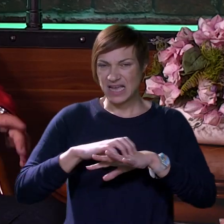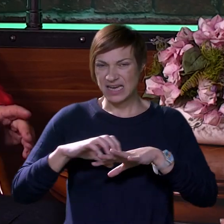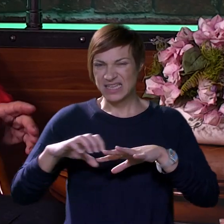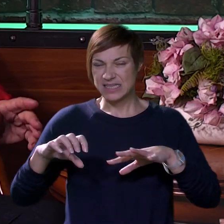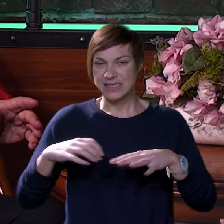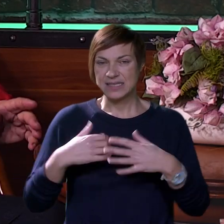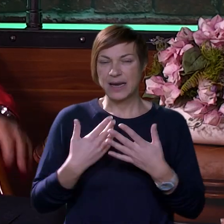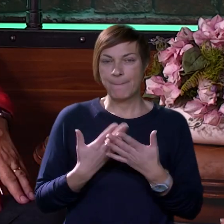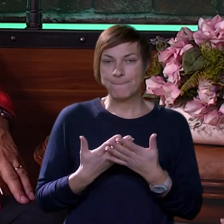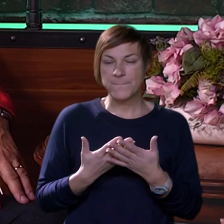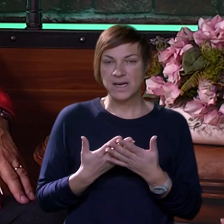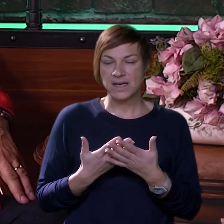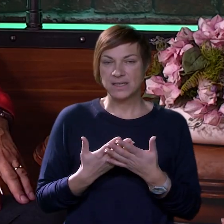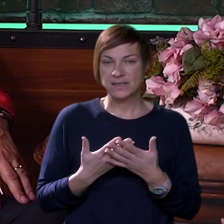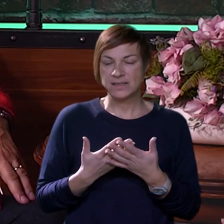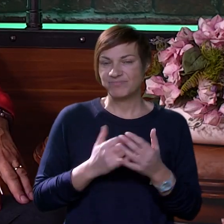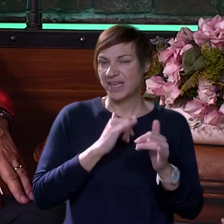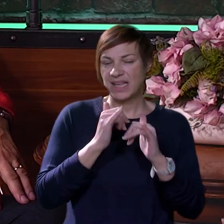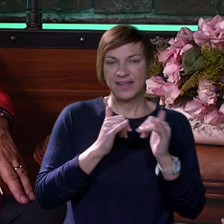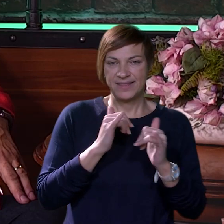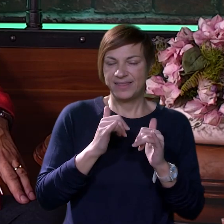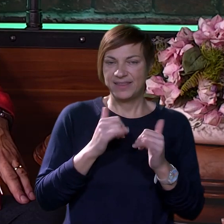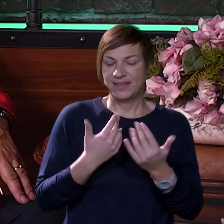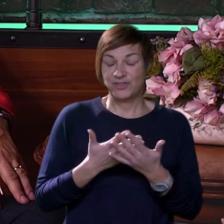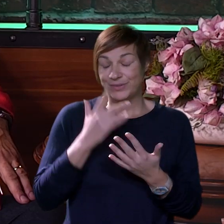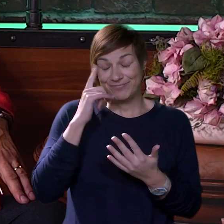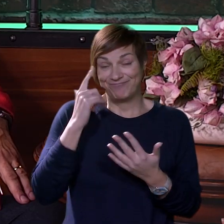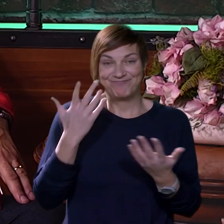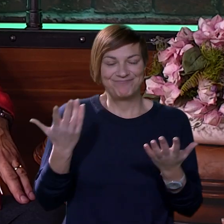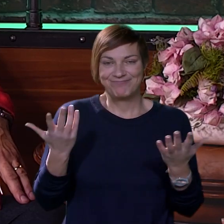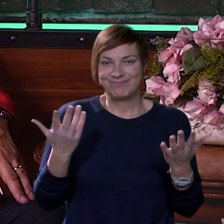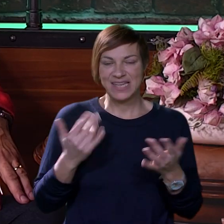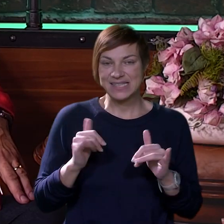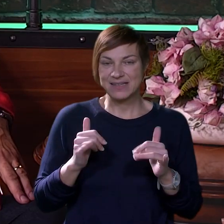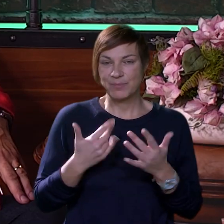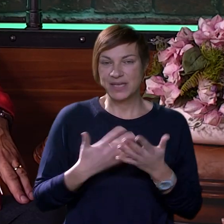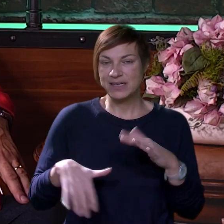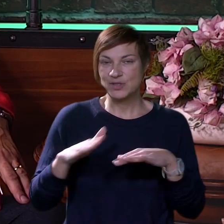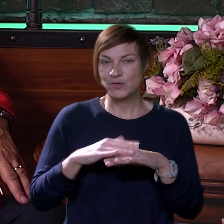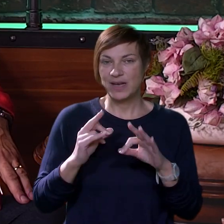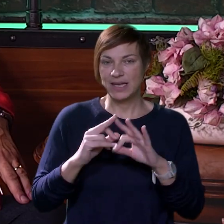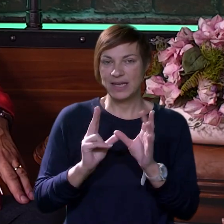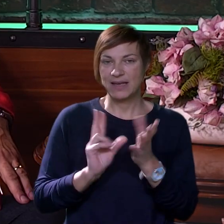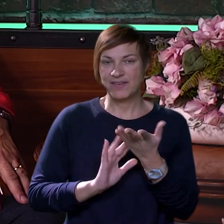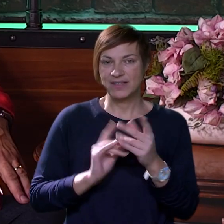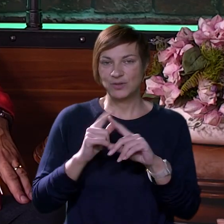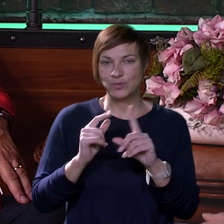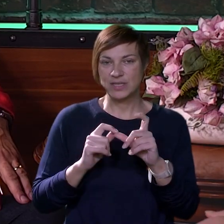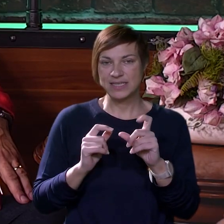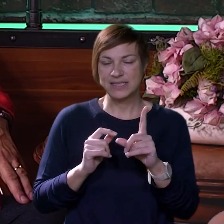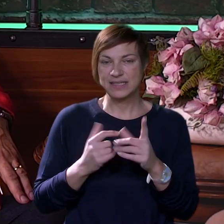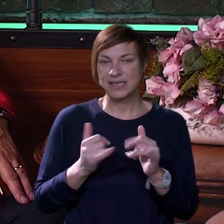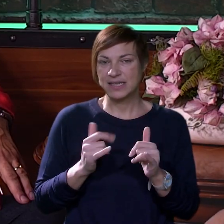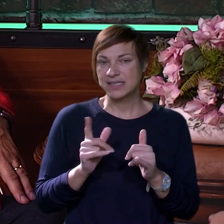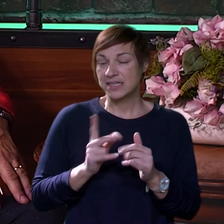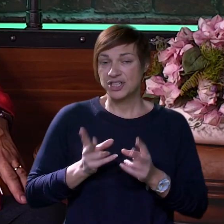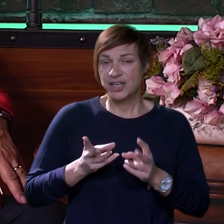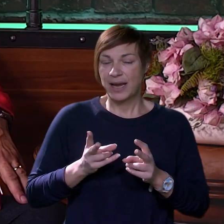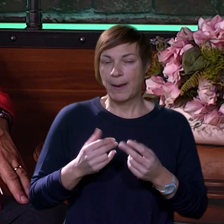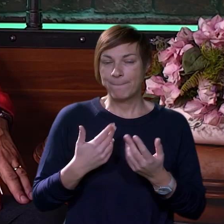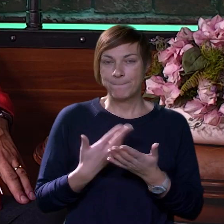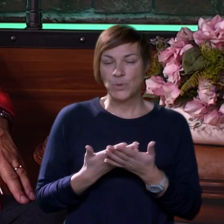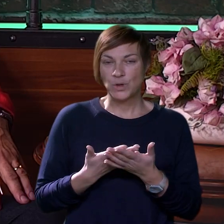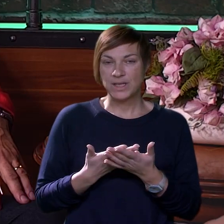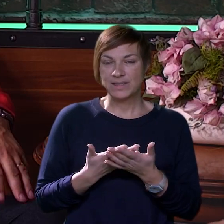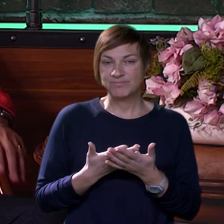izgreban, jer iskao ono malo, ti stranci, turisti, oni su, ne znam, ili su veliki avanturisti ili se ničega ne